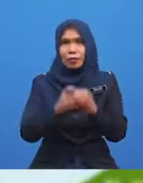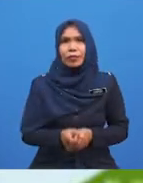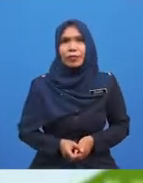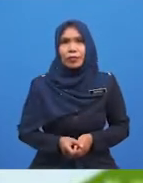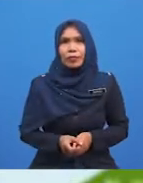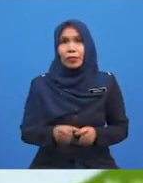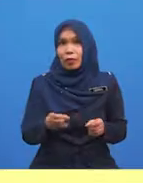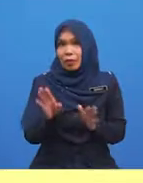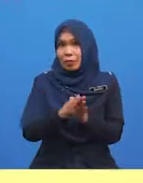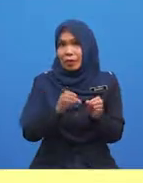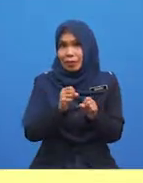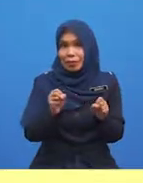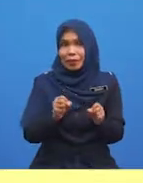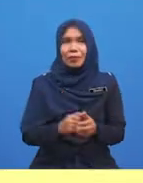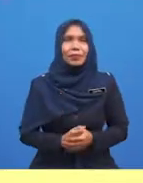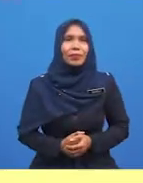Sudah bersediakah?